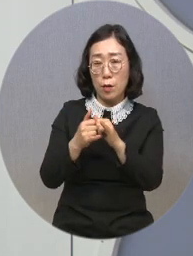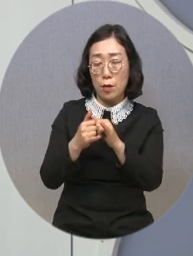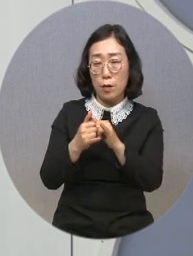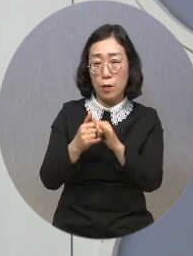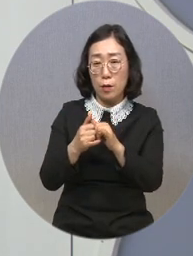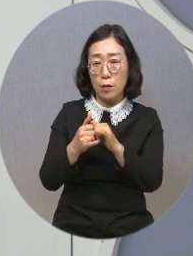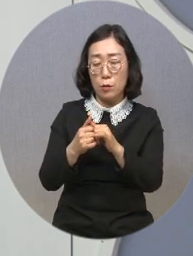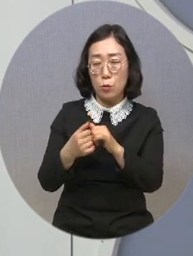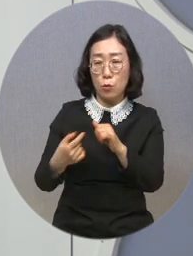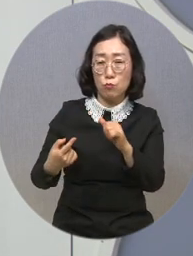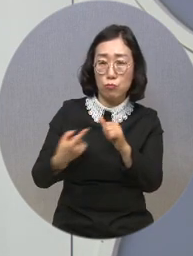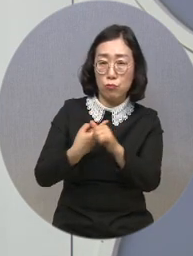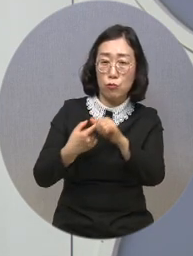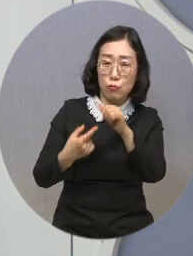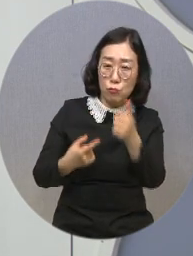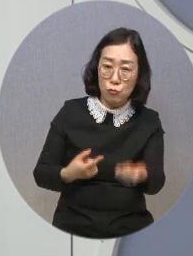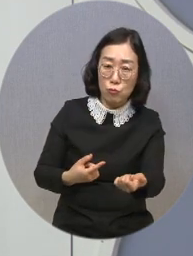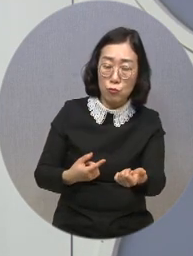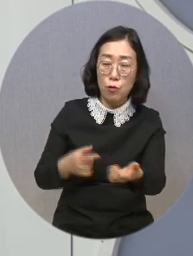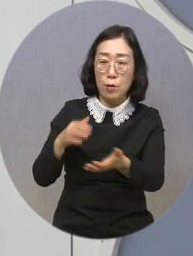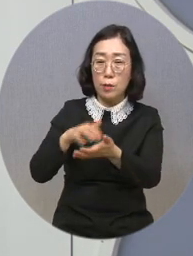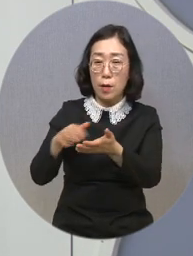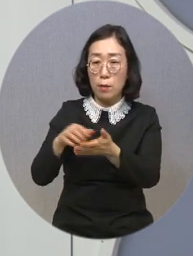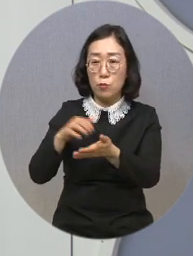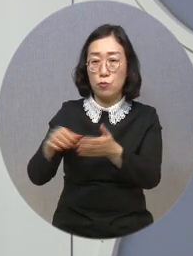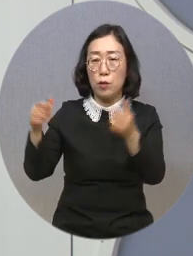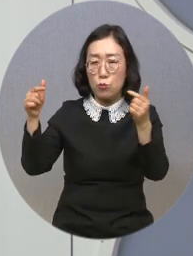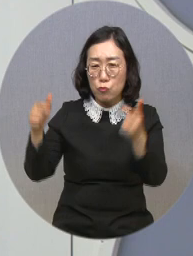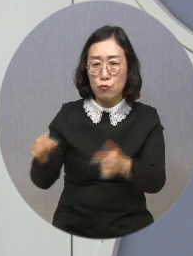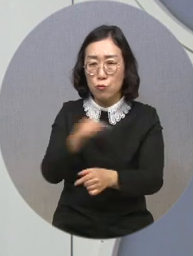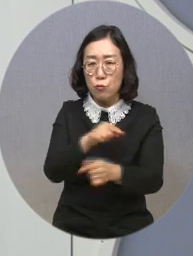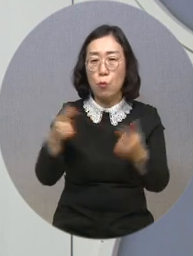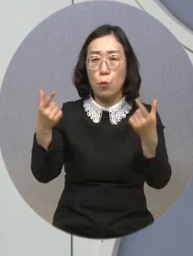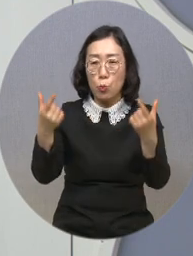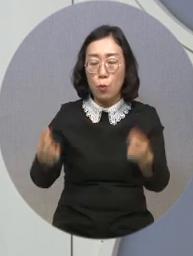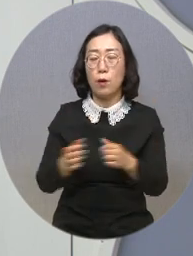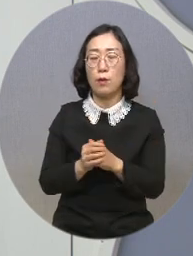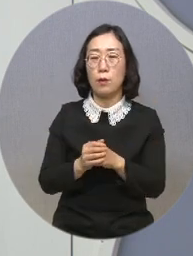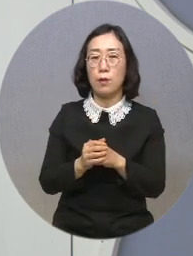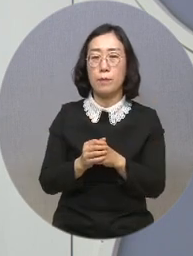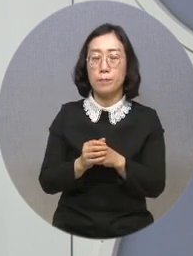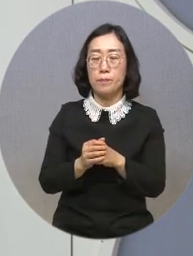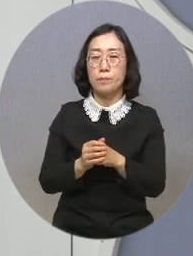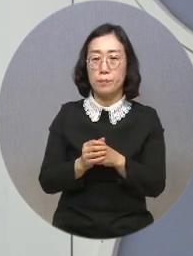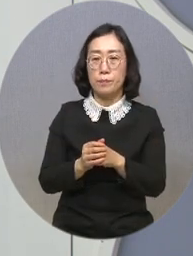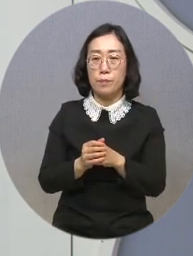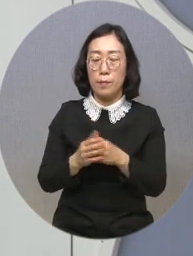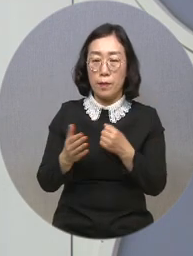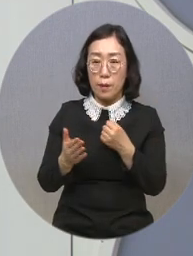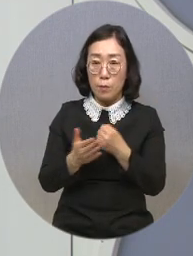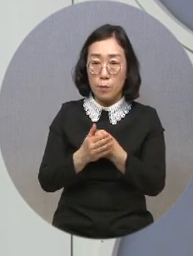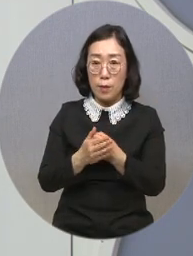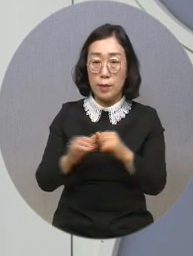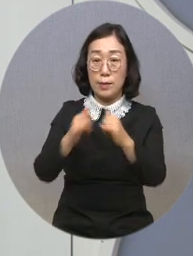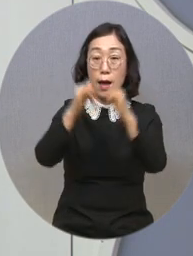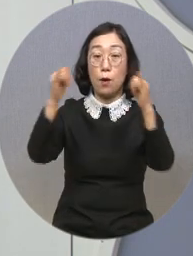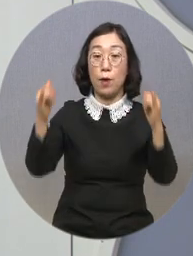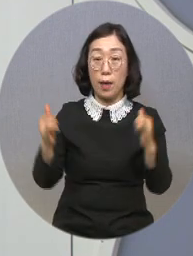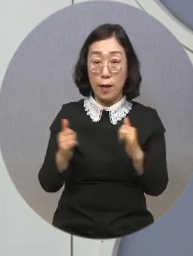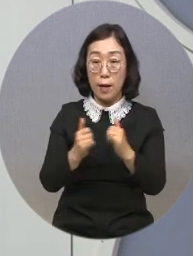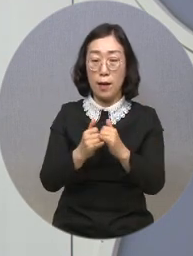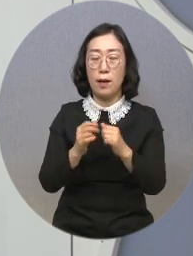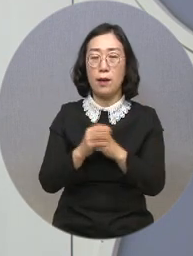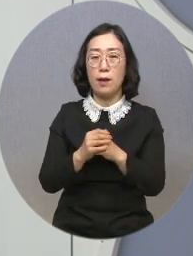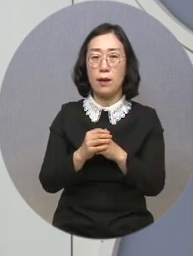똑같은 효과가 아니냐, 이게 인구가 준다는 게. 이거보다 더 중요한 문제는 없다. 그래서 우리 사회가 이제는